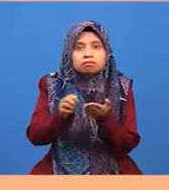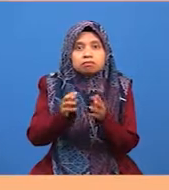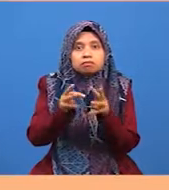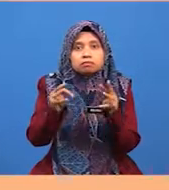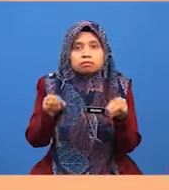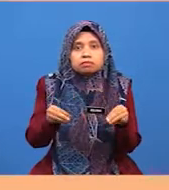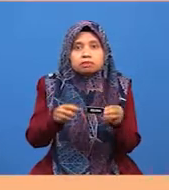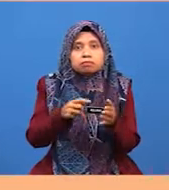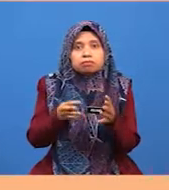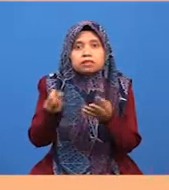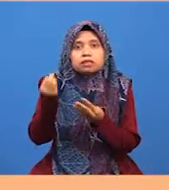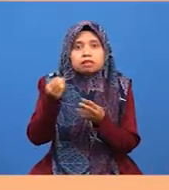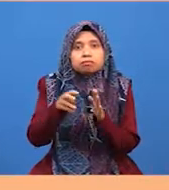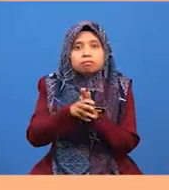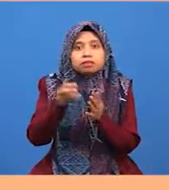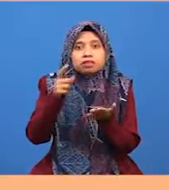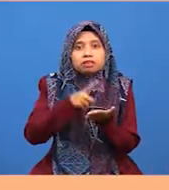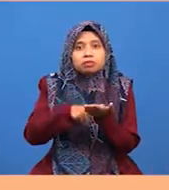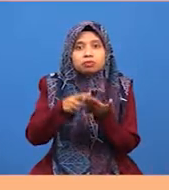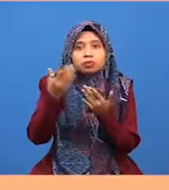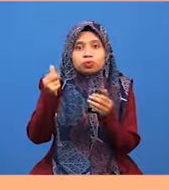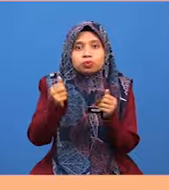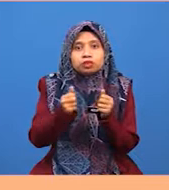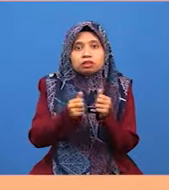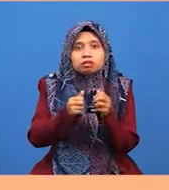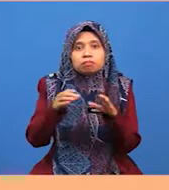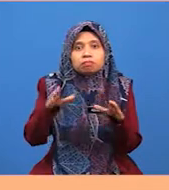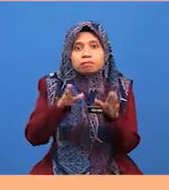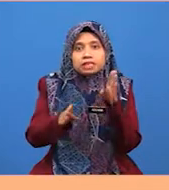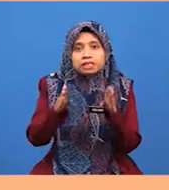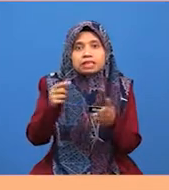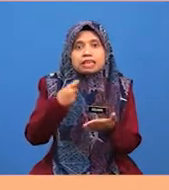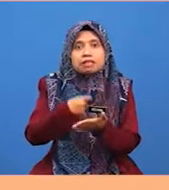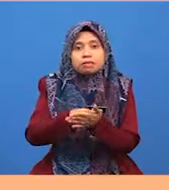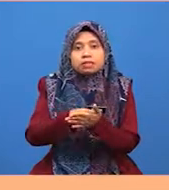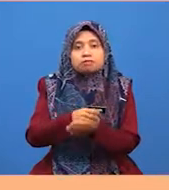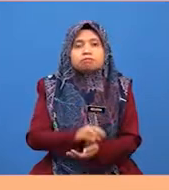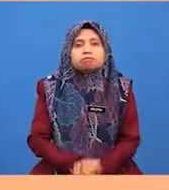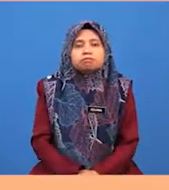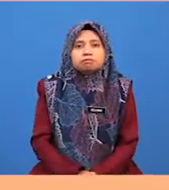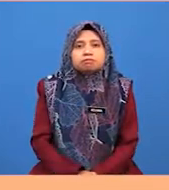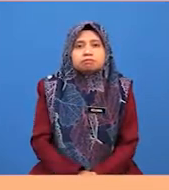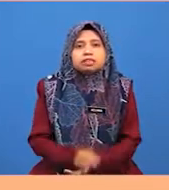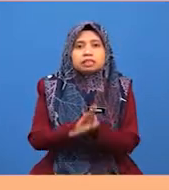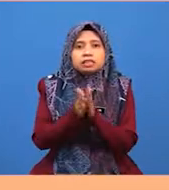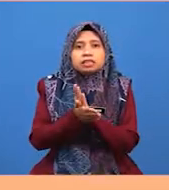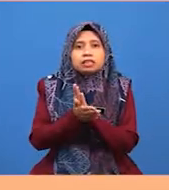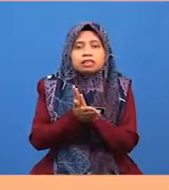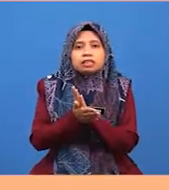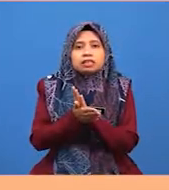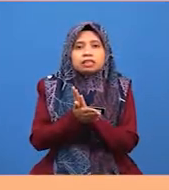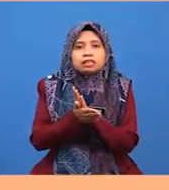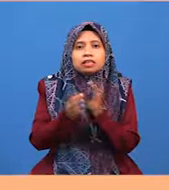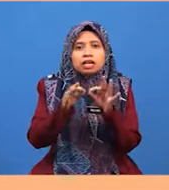Betul. Apabila digabungkan kedua-dua frasa subjek ini, maka jadilah ia